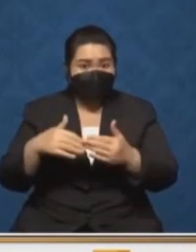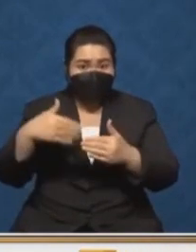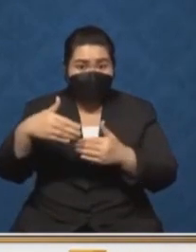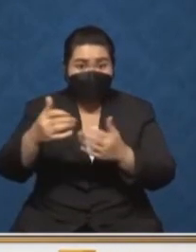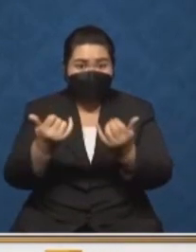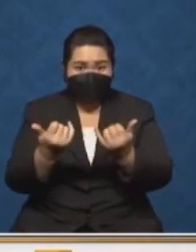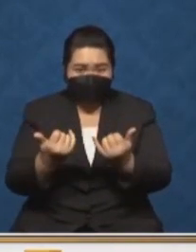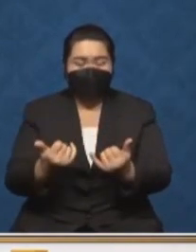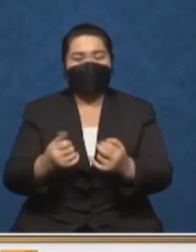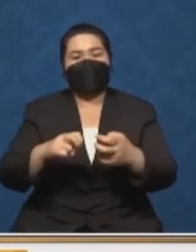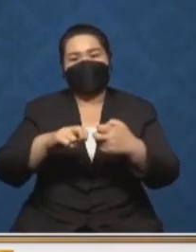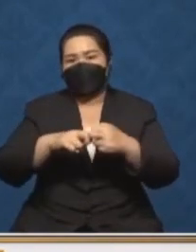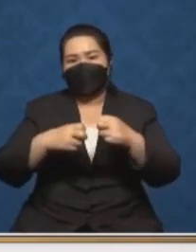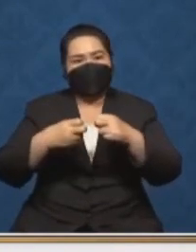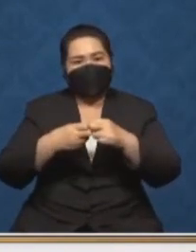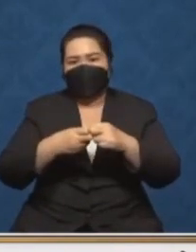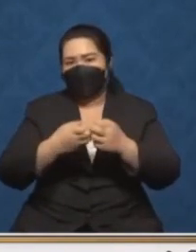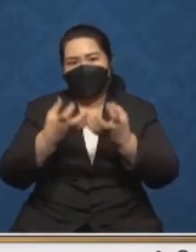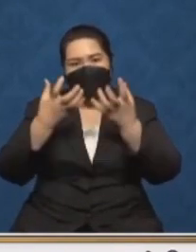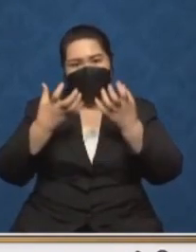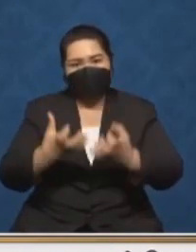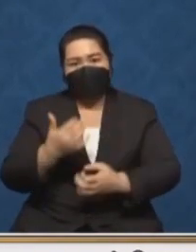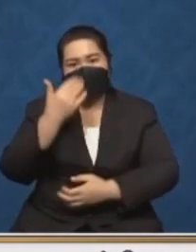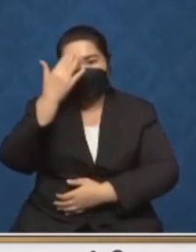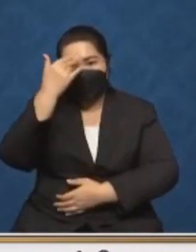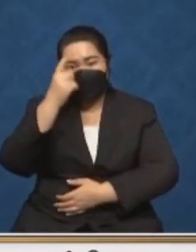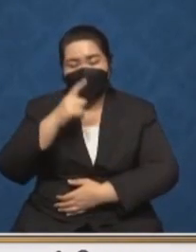บาด อย่างลวดเร็ว